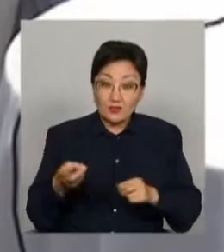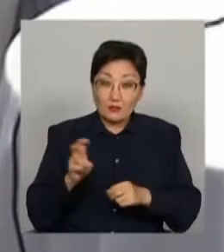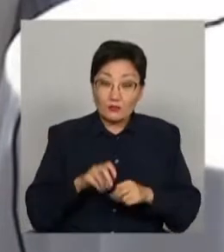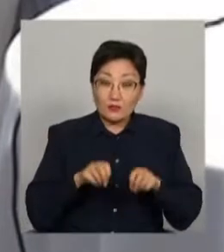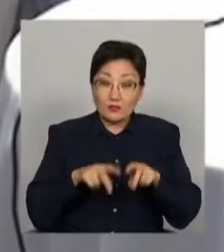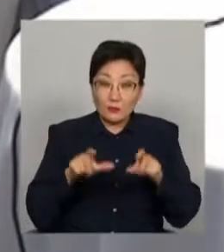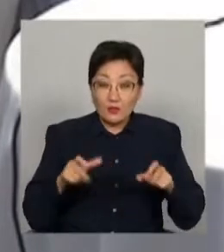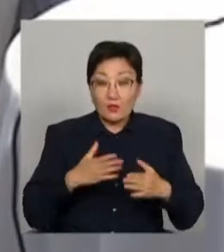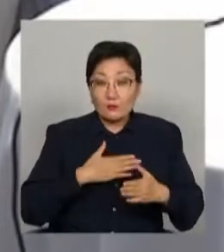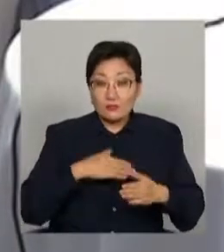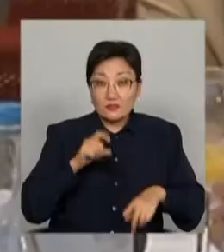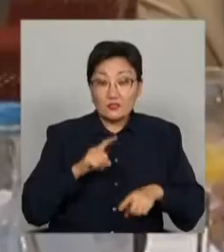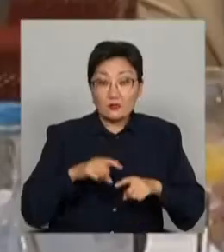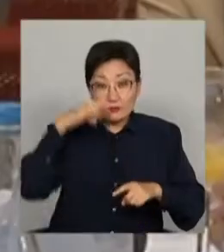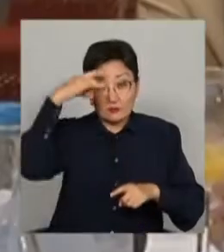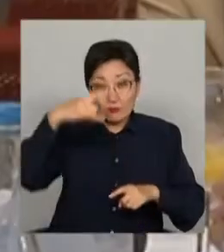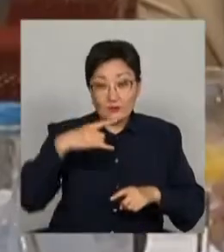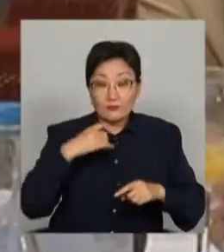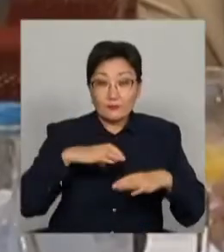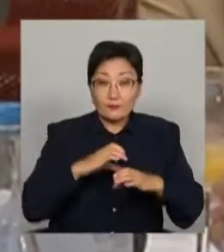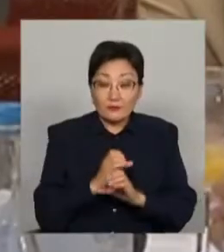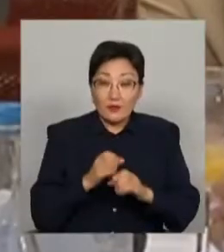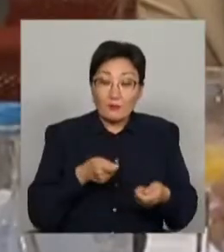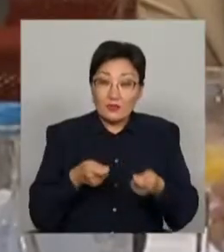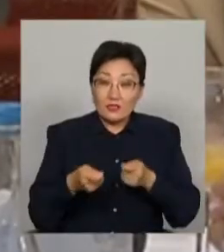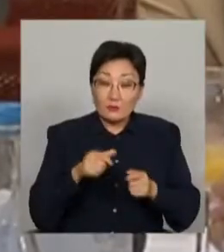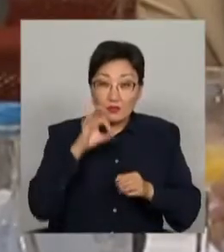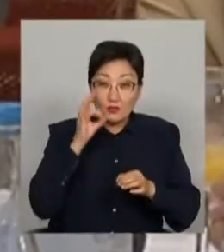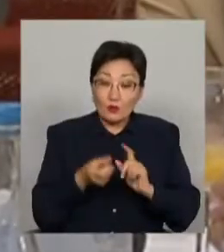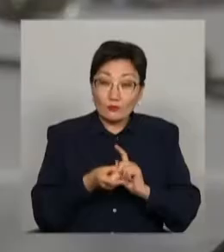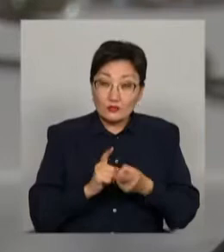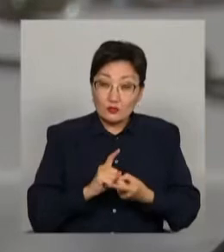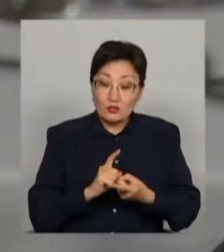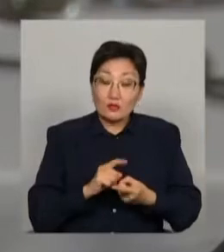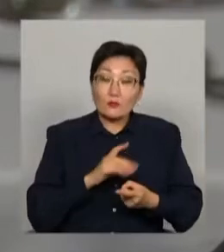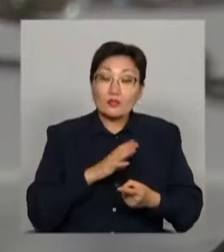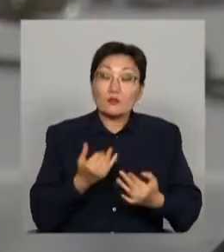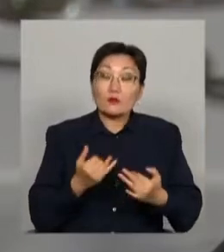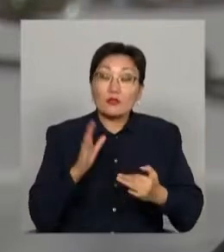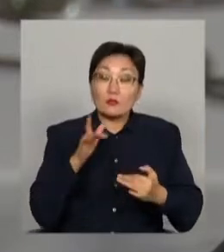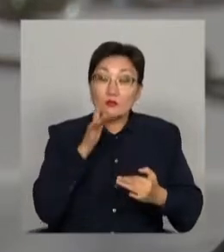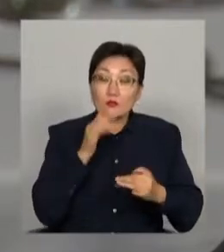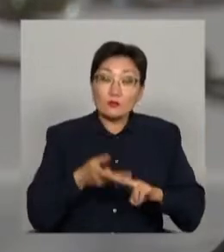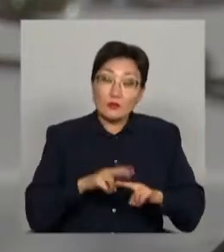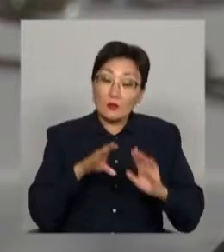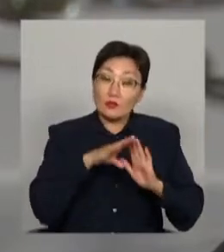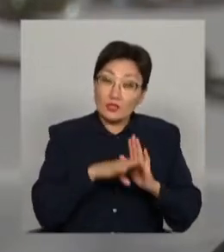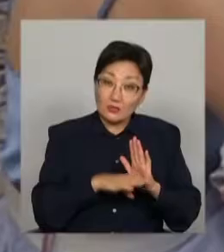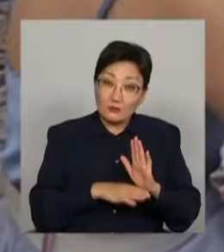мамандар біздің отандық зертхана басшыларымен тәжірибе алмасты. Ұйымдастырушылардың айтуынша, алдағы уақытта бұл